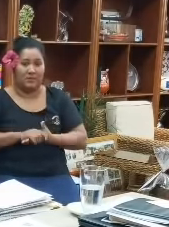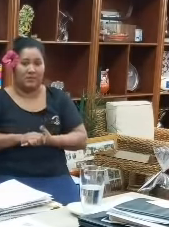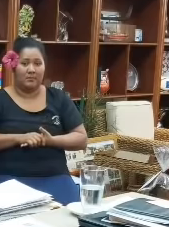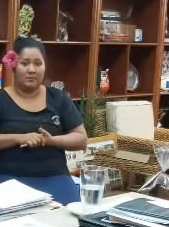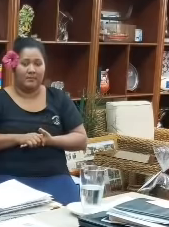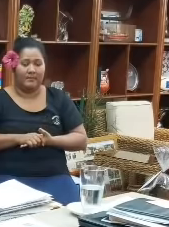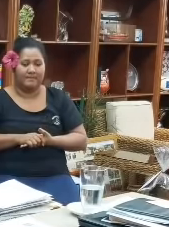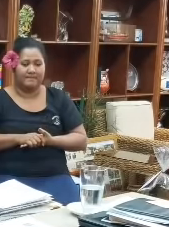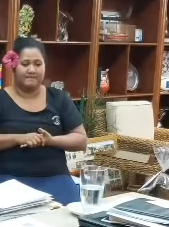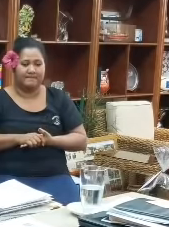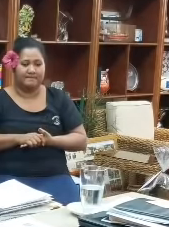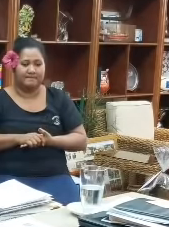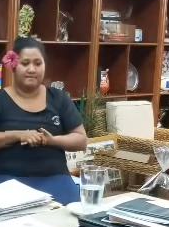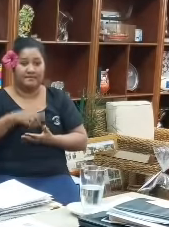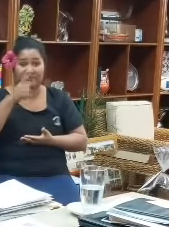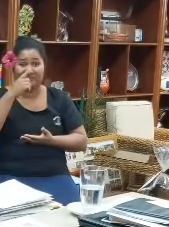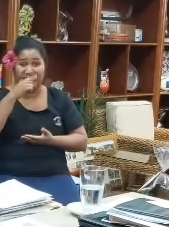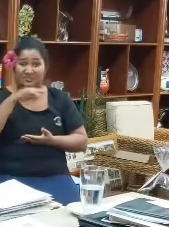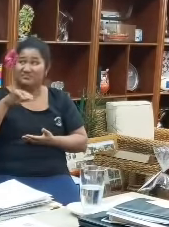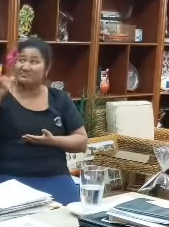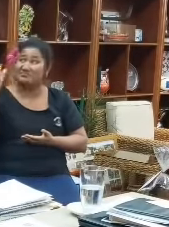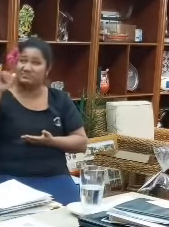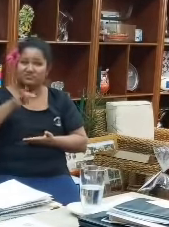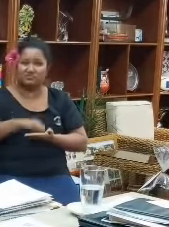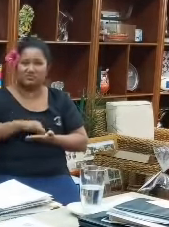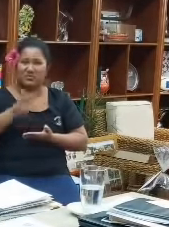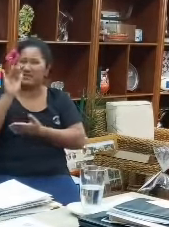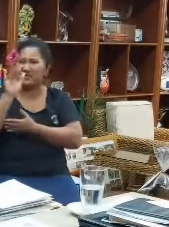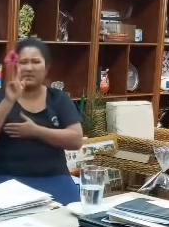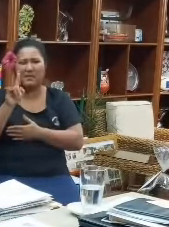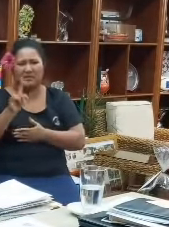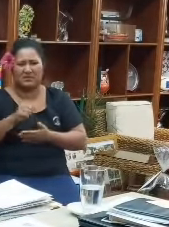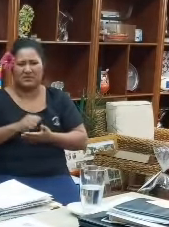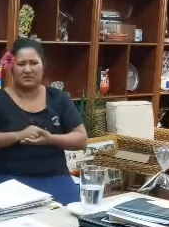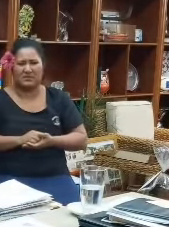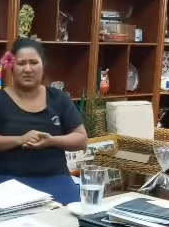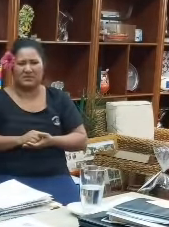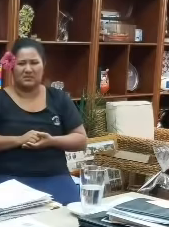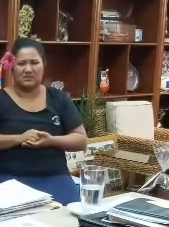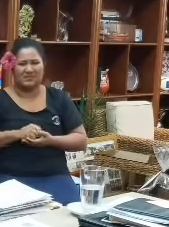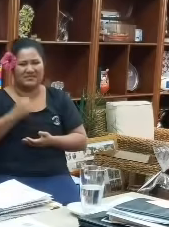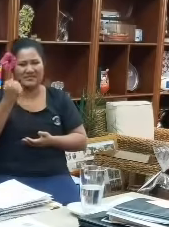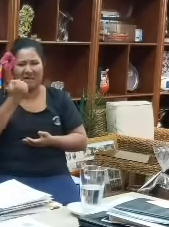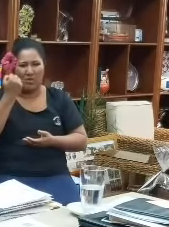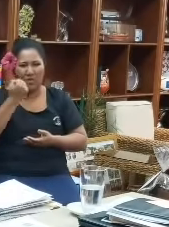ia le vanga ia no mai me fafo al tu langa ia e tu sale o mawa